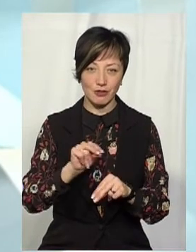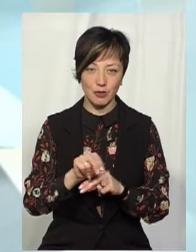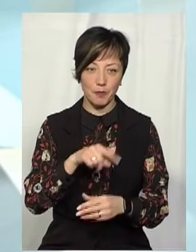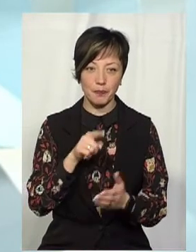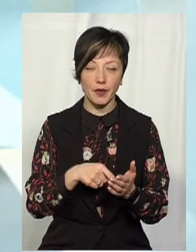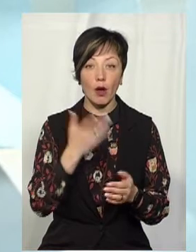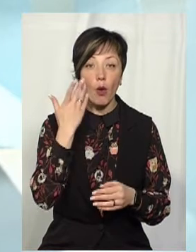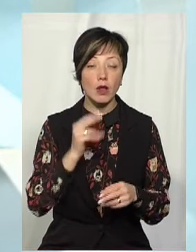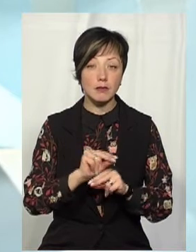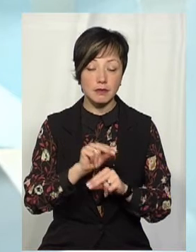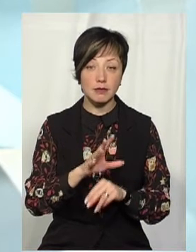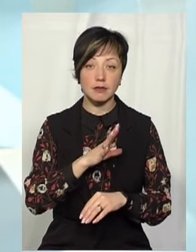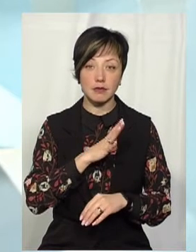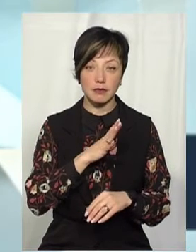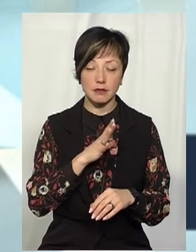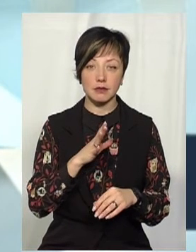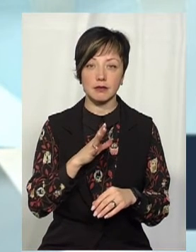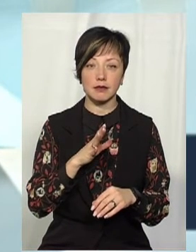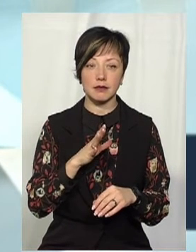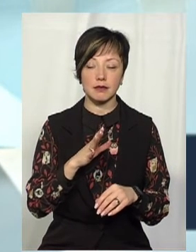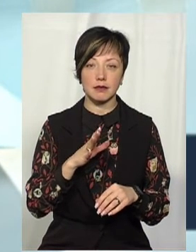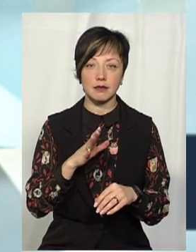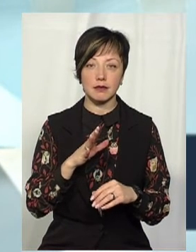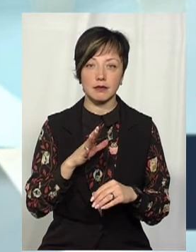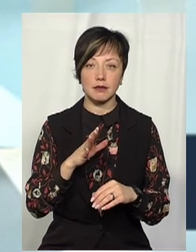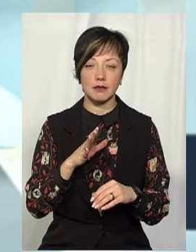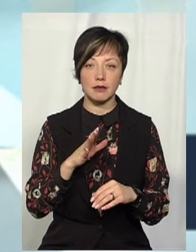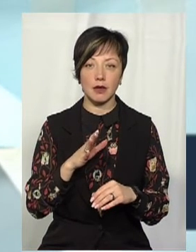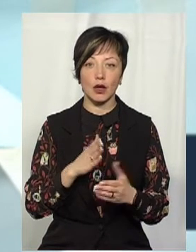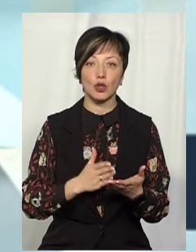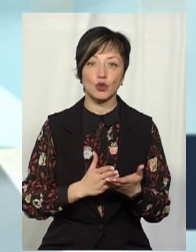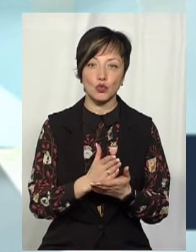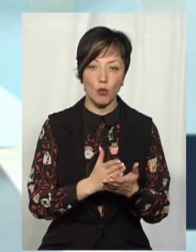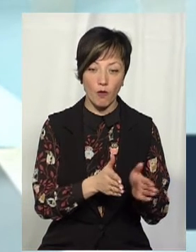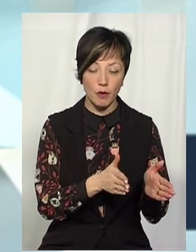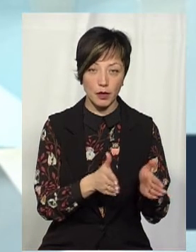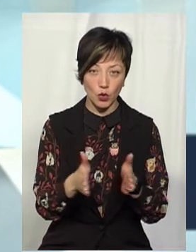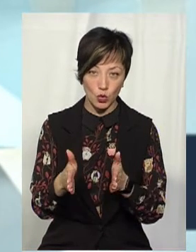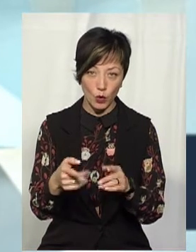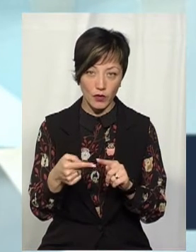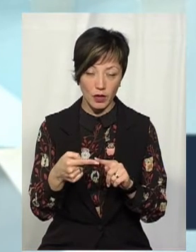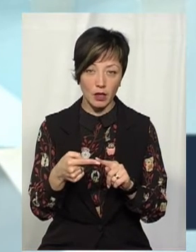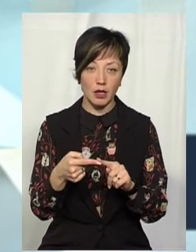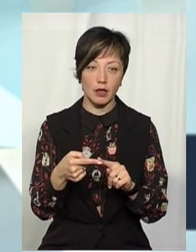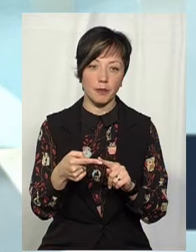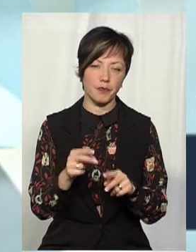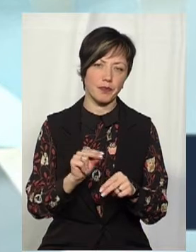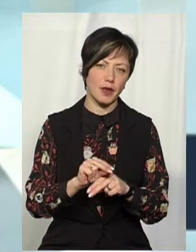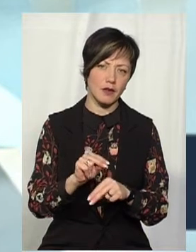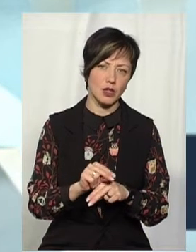час навчання вони проходили курс, як і службової підготовки, це навчання